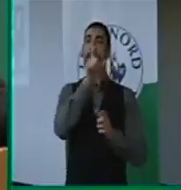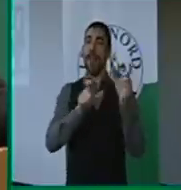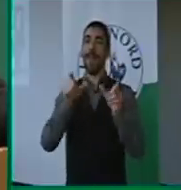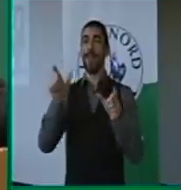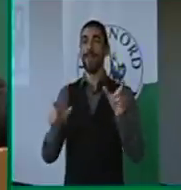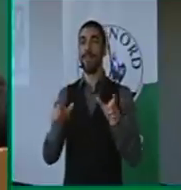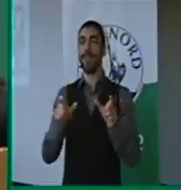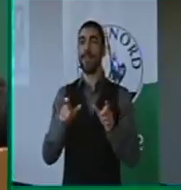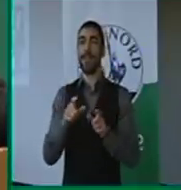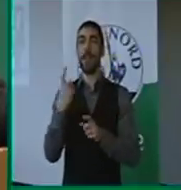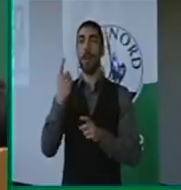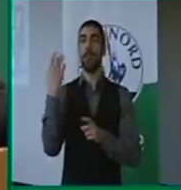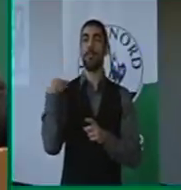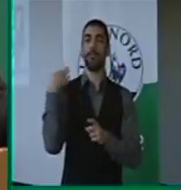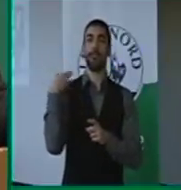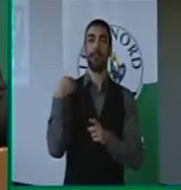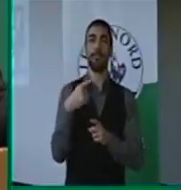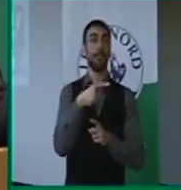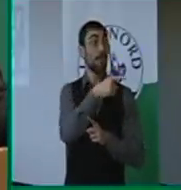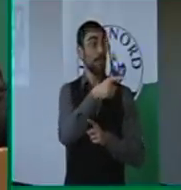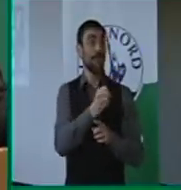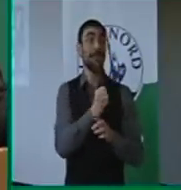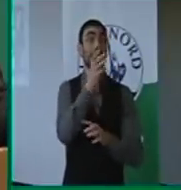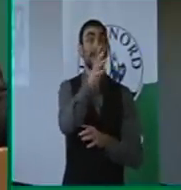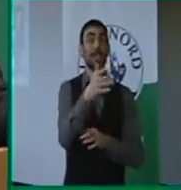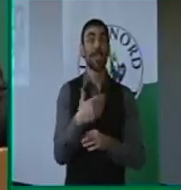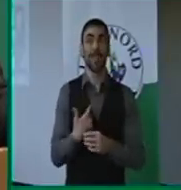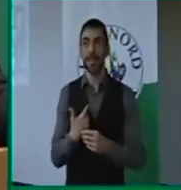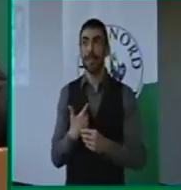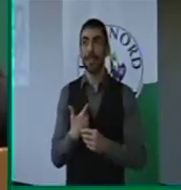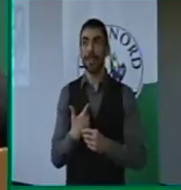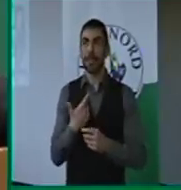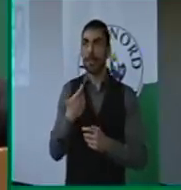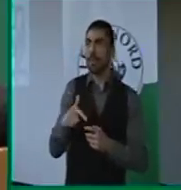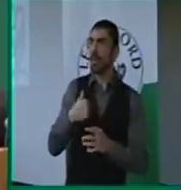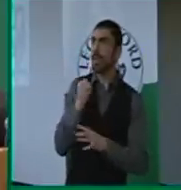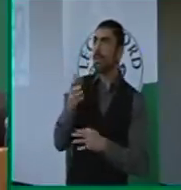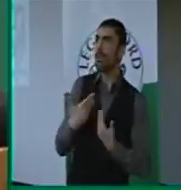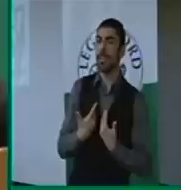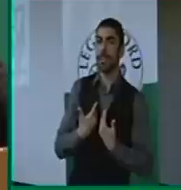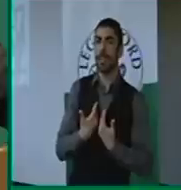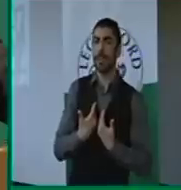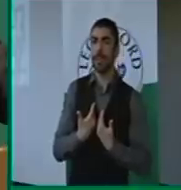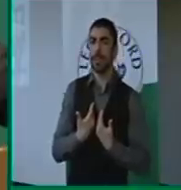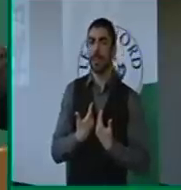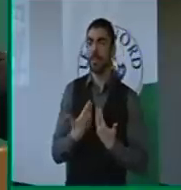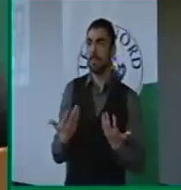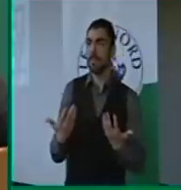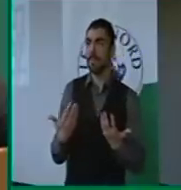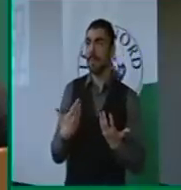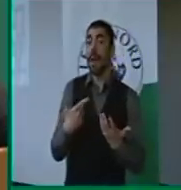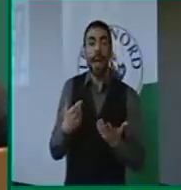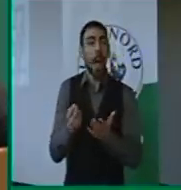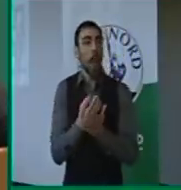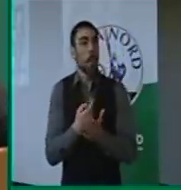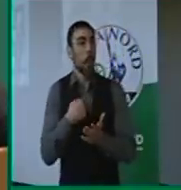battuta una mano sulla spalla e gli dicono Sei licenziato Ma perché sono licenziato nessuno compra più